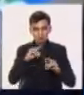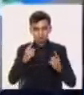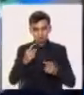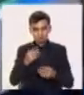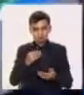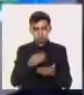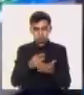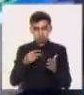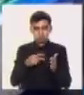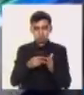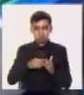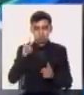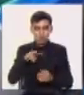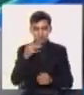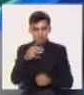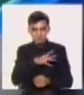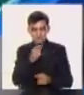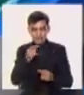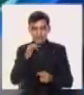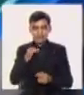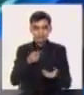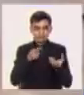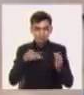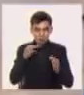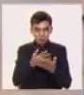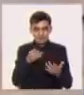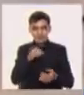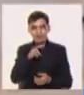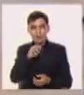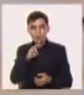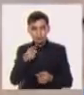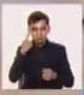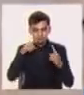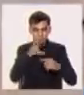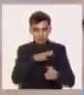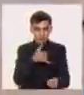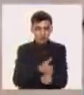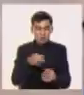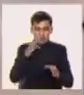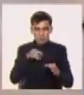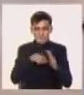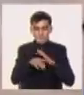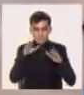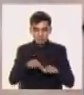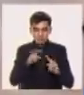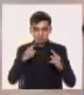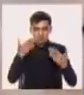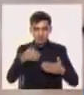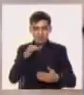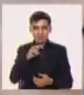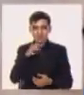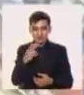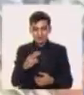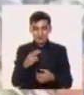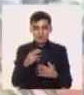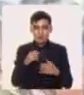в иностранной валюте, огнестрельное оружие, лабораторное оборудование, на котором производились наркотики. В Комитете нацбезопасности